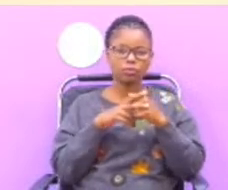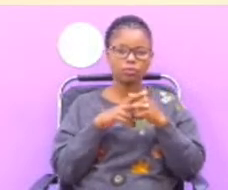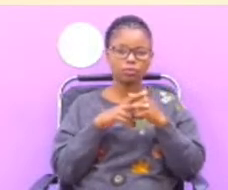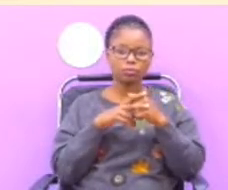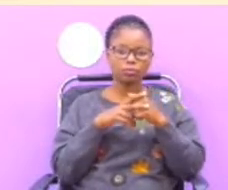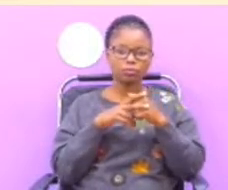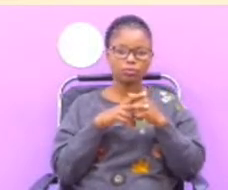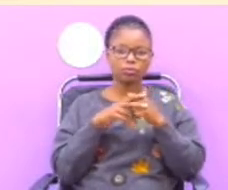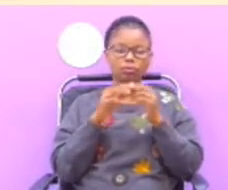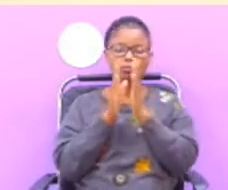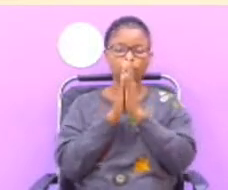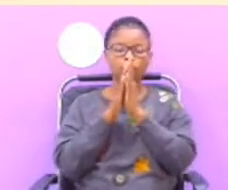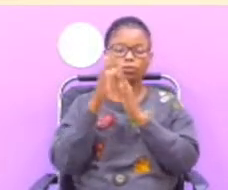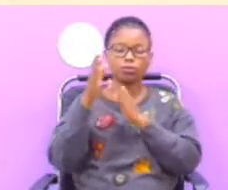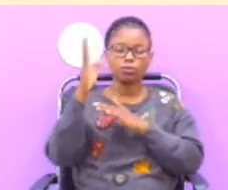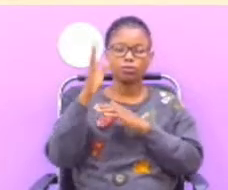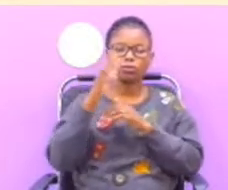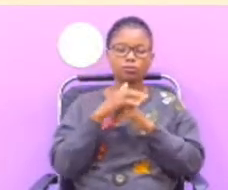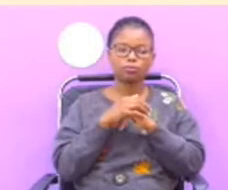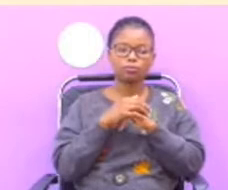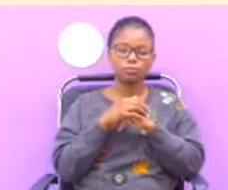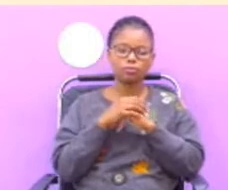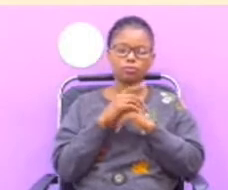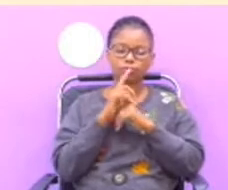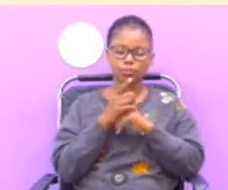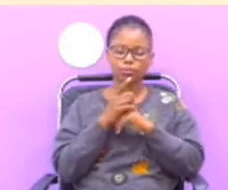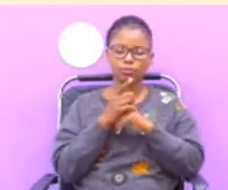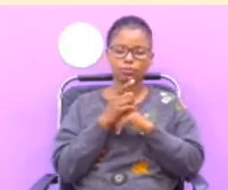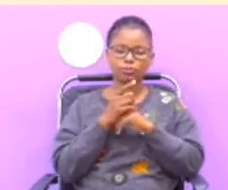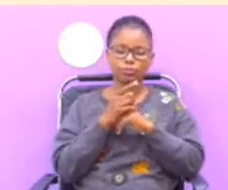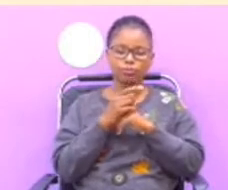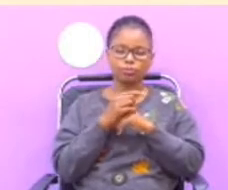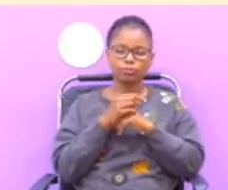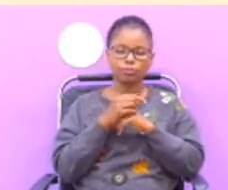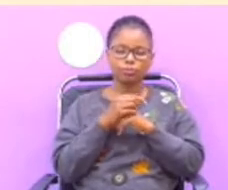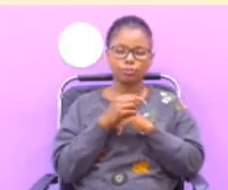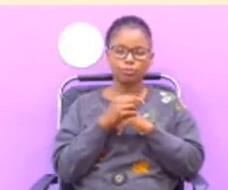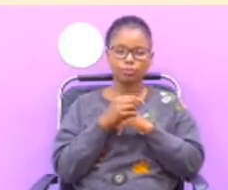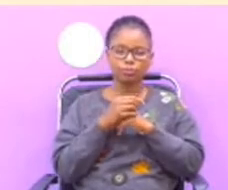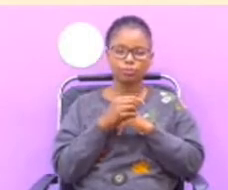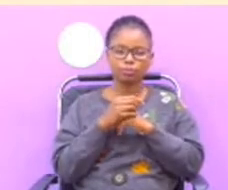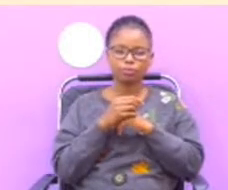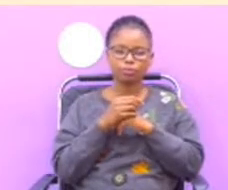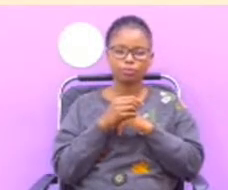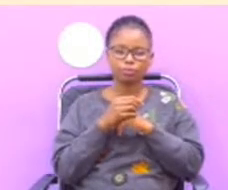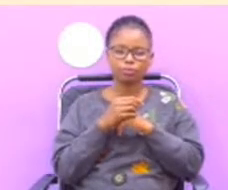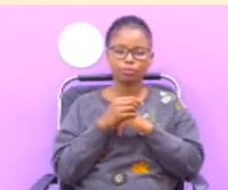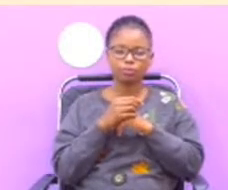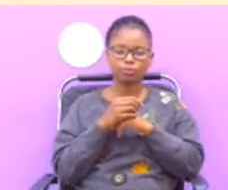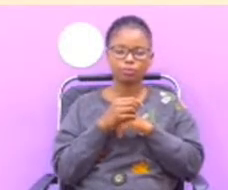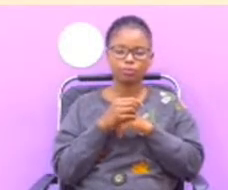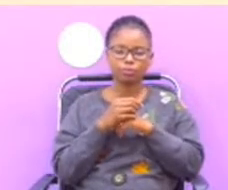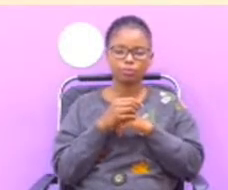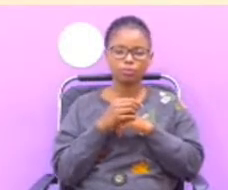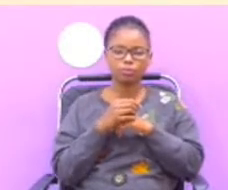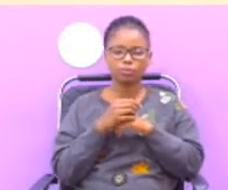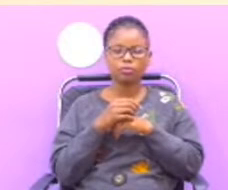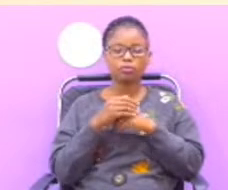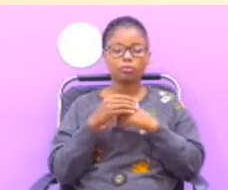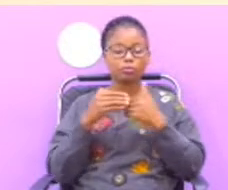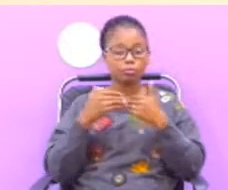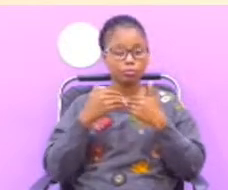Bwana asifiwe sana. Atereri. Tadikiriria uigwe. Atereri, githihari